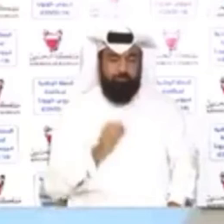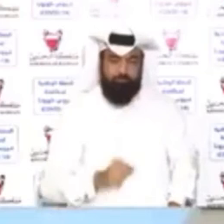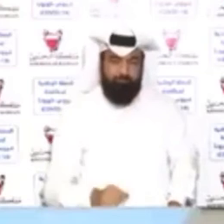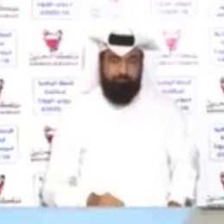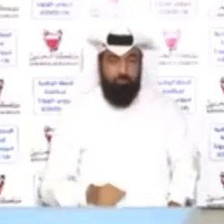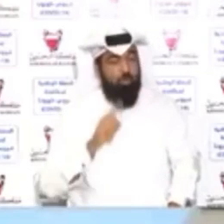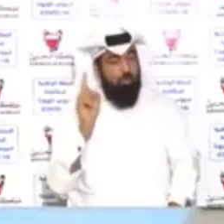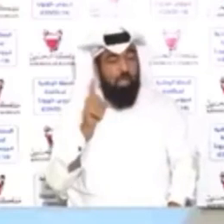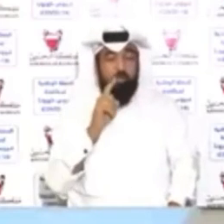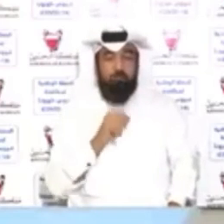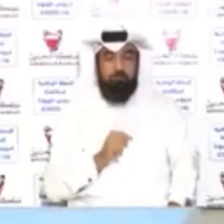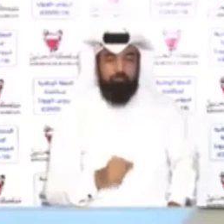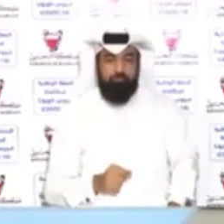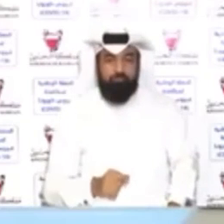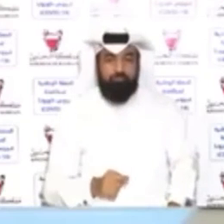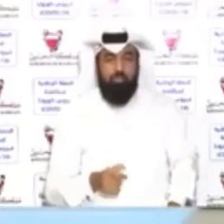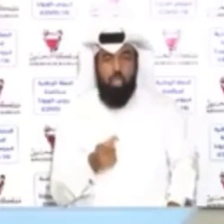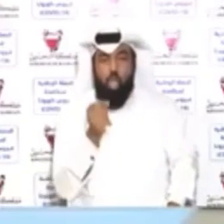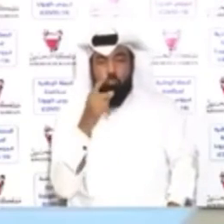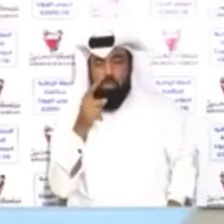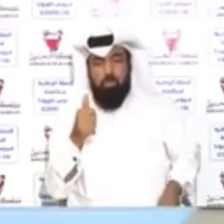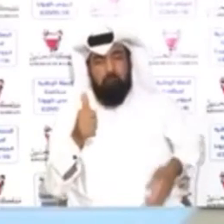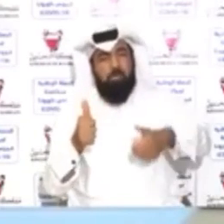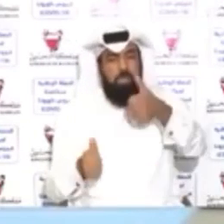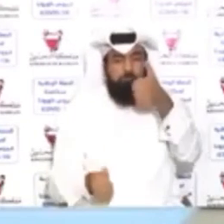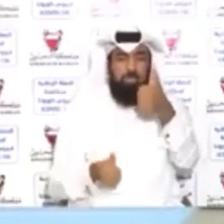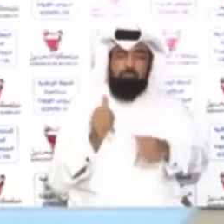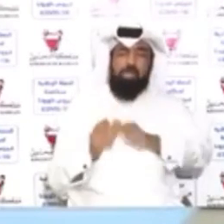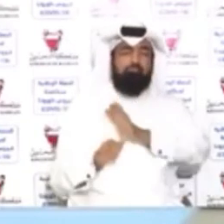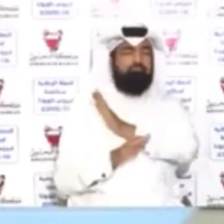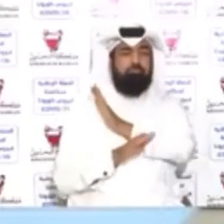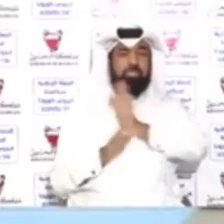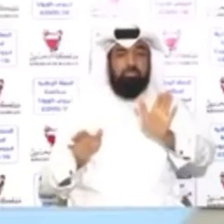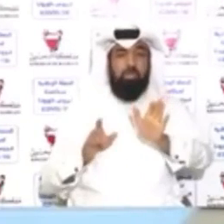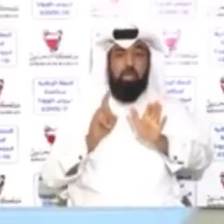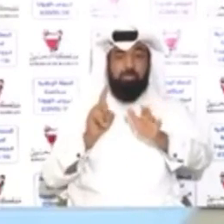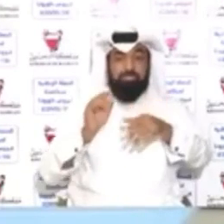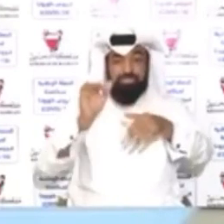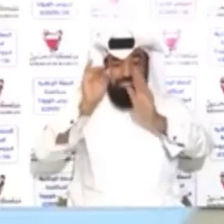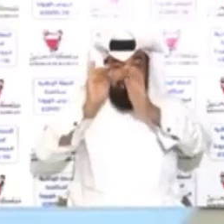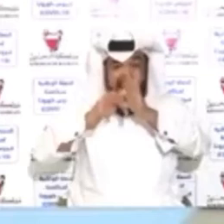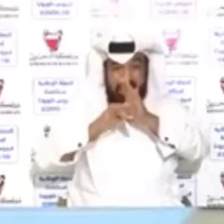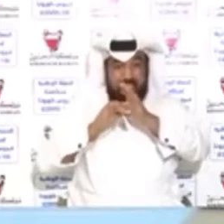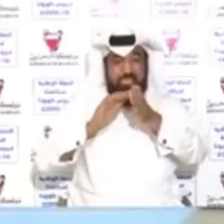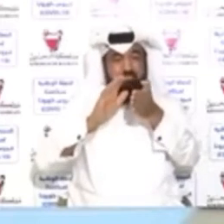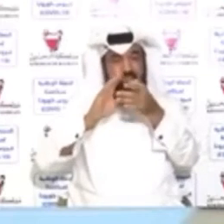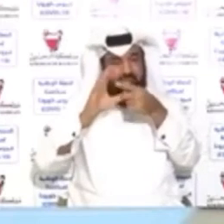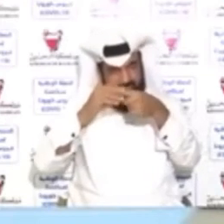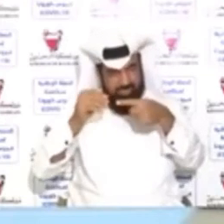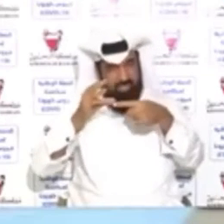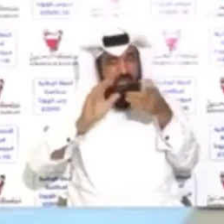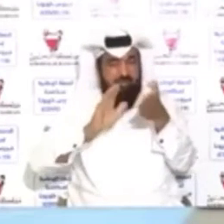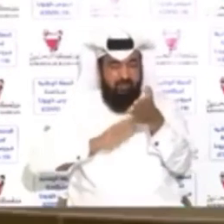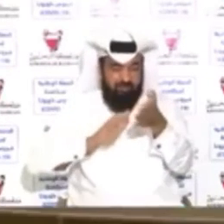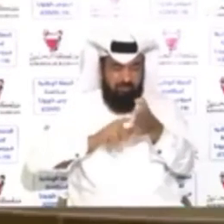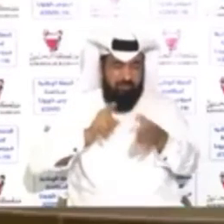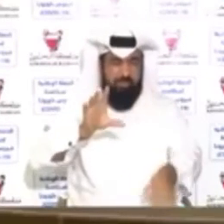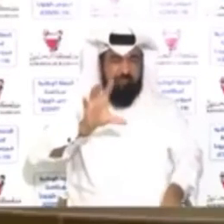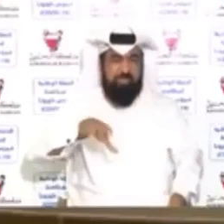هي ادويه تجريبيه مع ملاحظه الاعراض الجانبيه ومتابعتها من الطواقم الطبيه